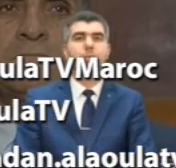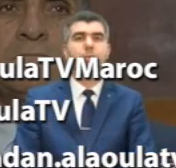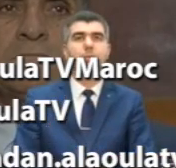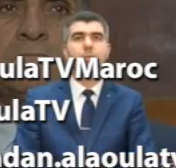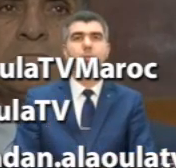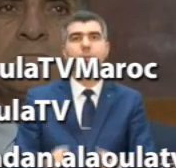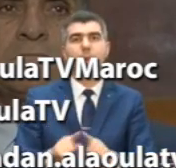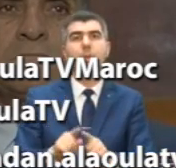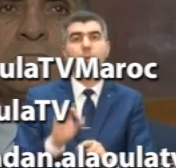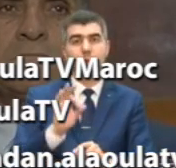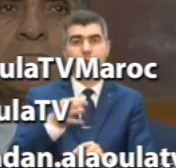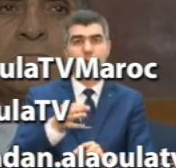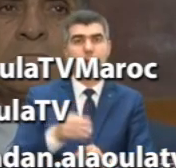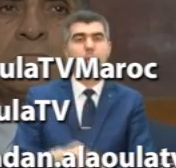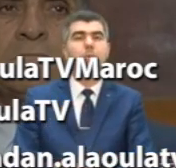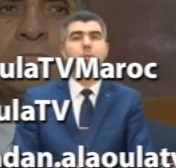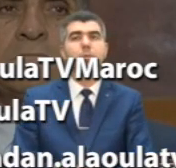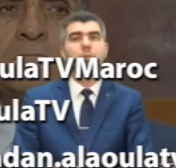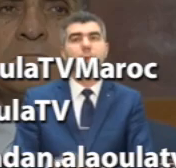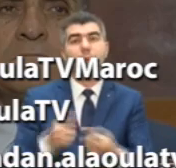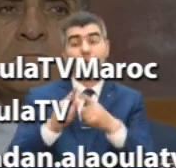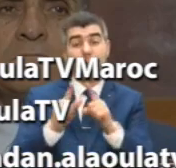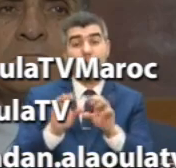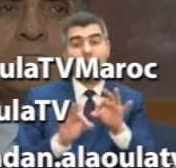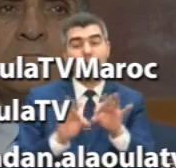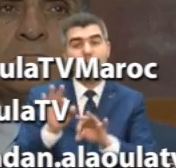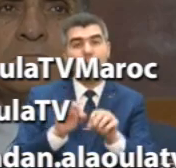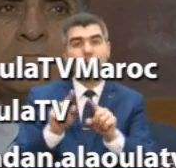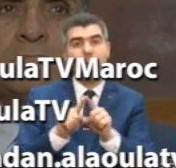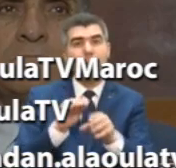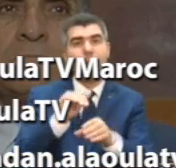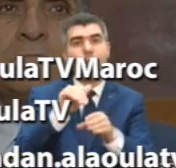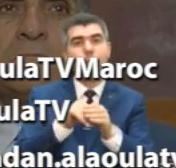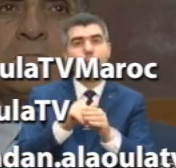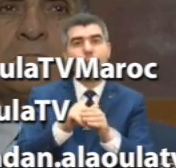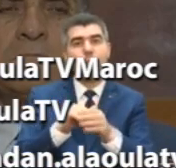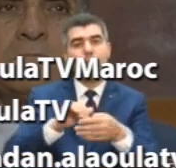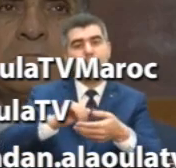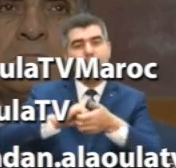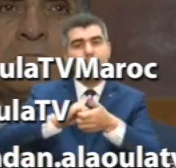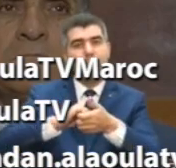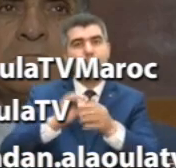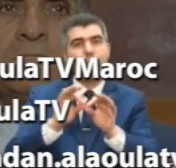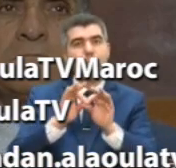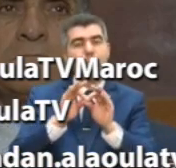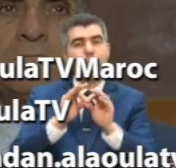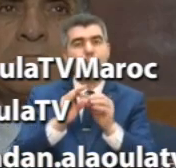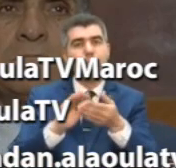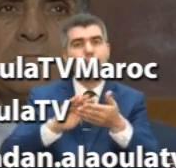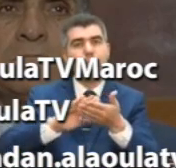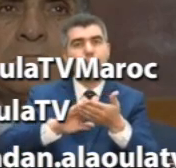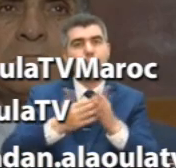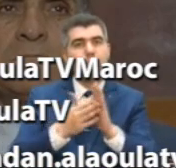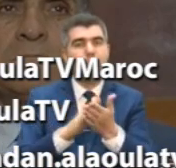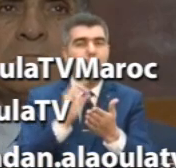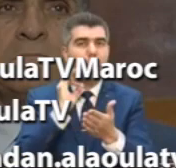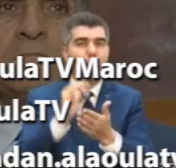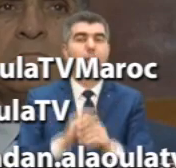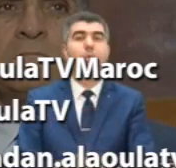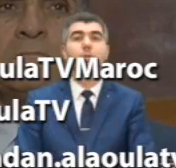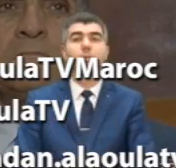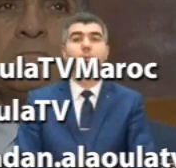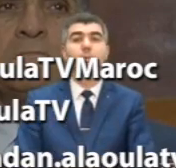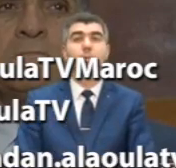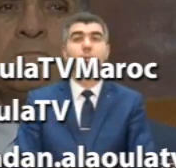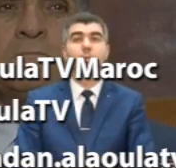ونتنوه بمسألة أجراءات صندوق التماسك الاجتماعي الخاص بهذه الفئة، ولكن